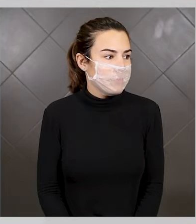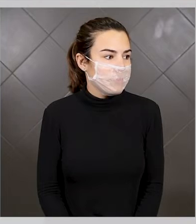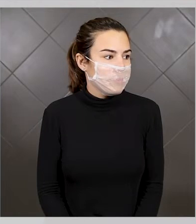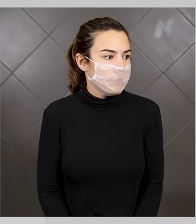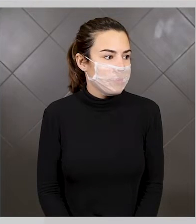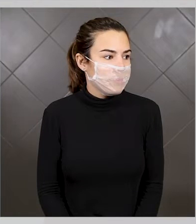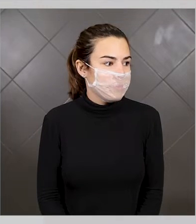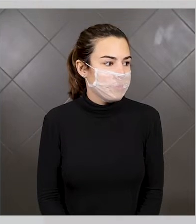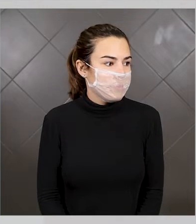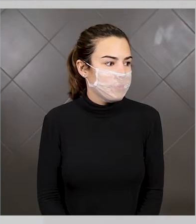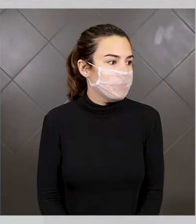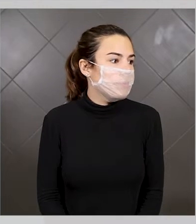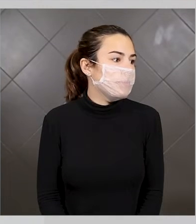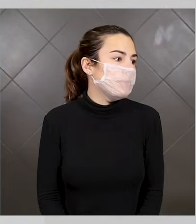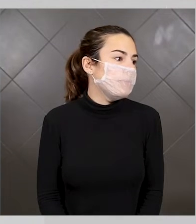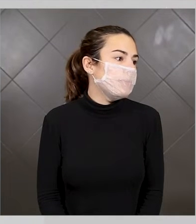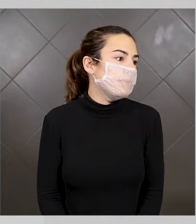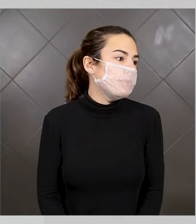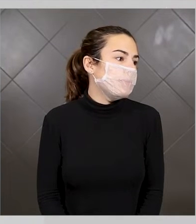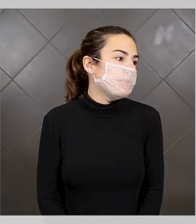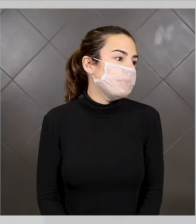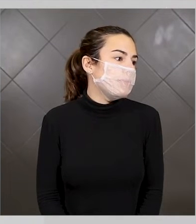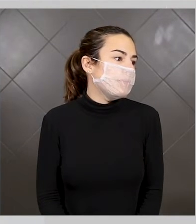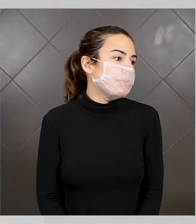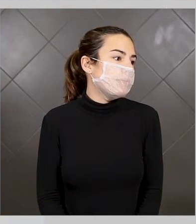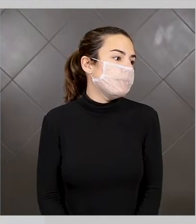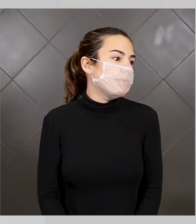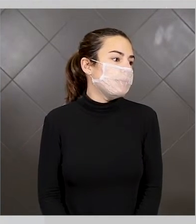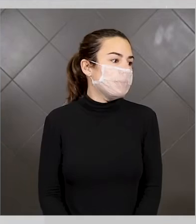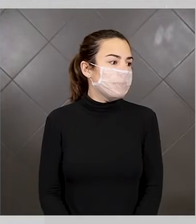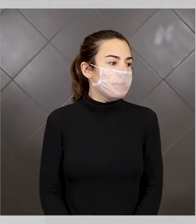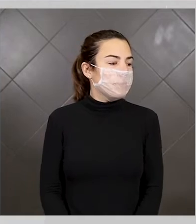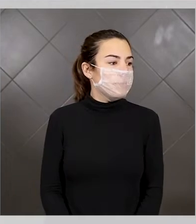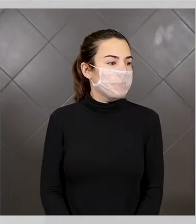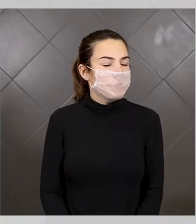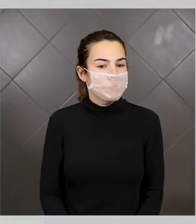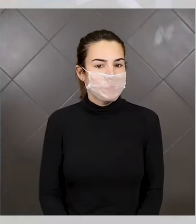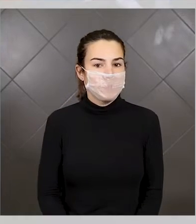Superpoc, val? Així ja s'aguanta. Simplement que s'aguanti dret.